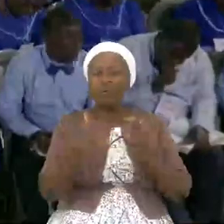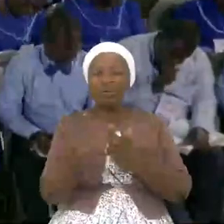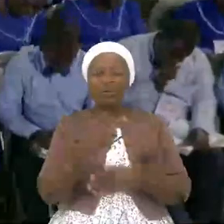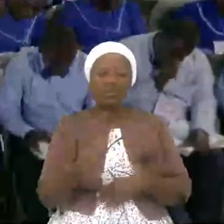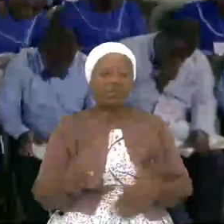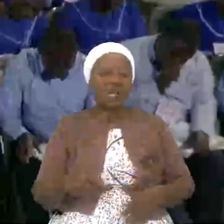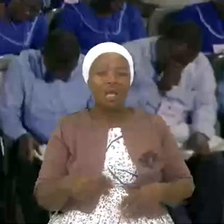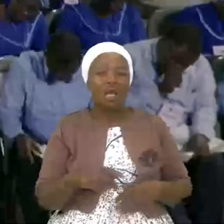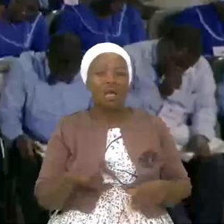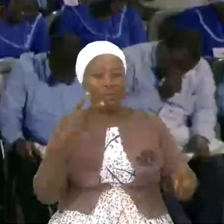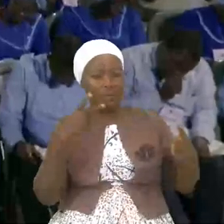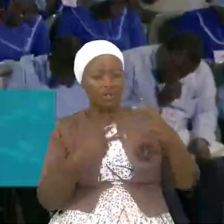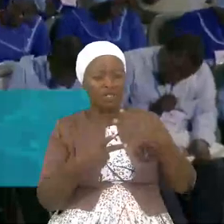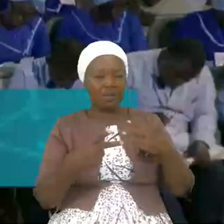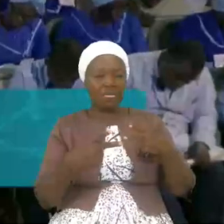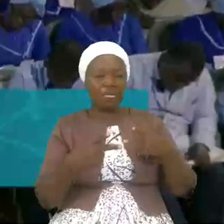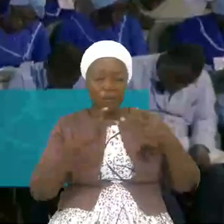princes. Dans le